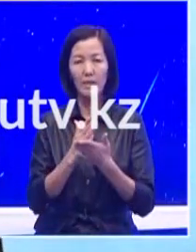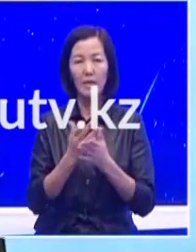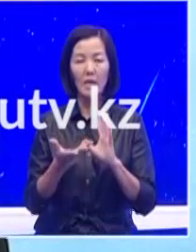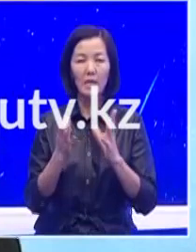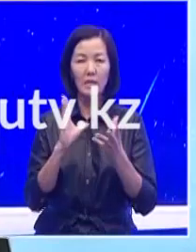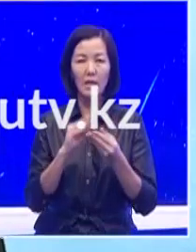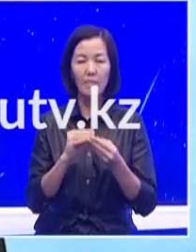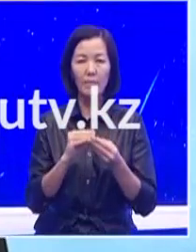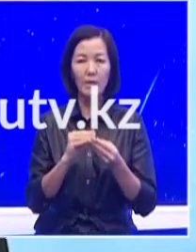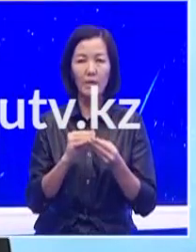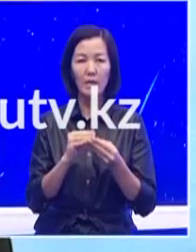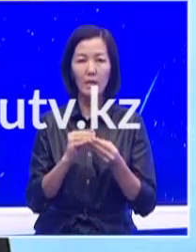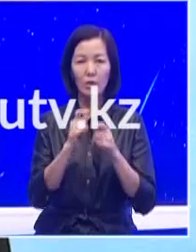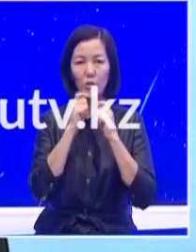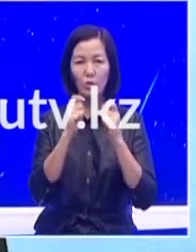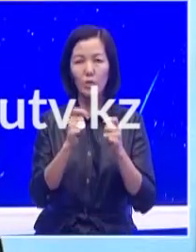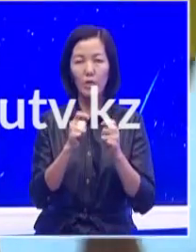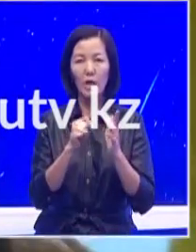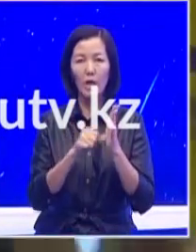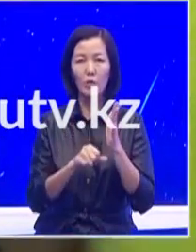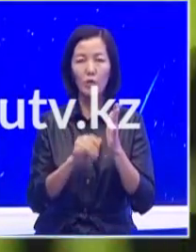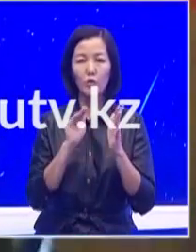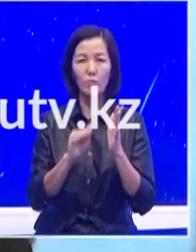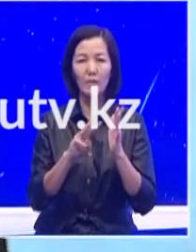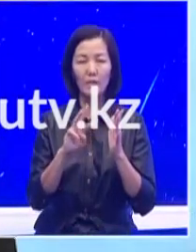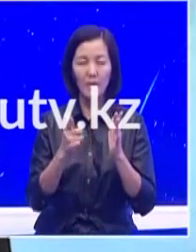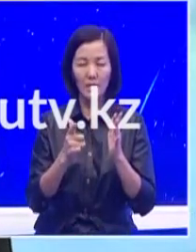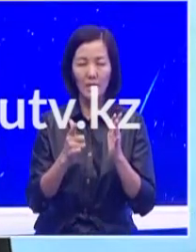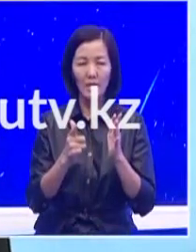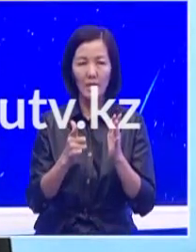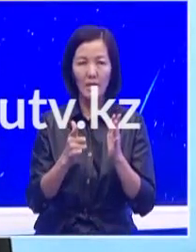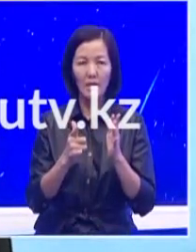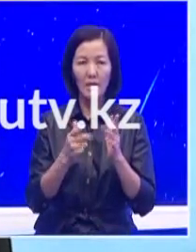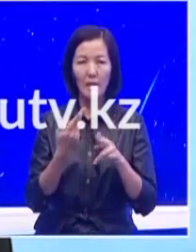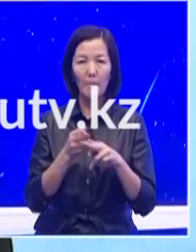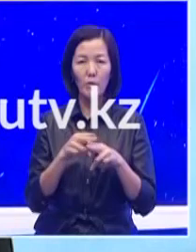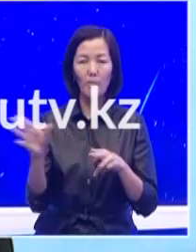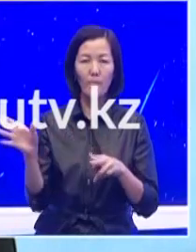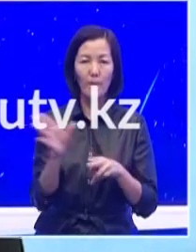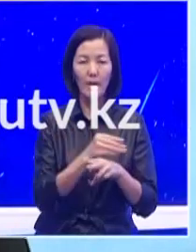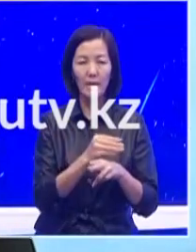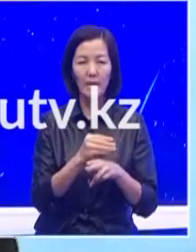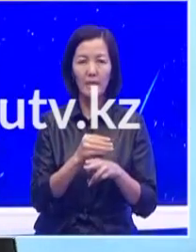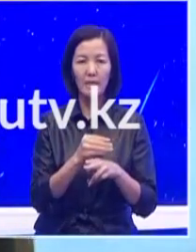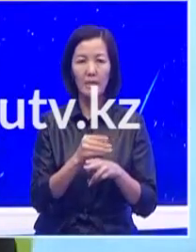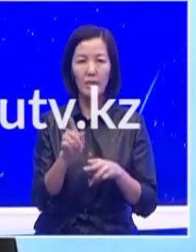Жалпы жүлде қоры 600 мың теңгені құрайды. Бұның барлығы осы